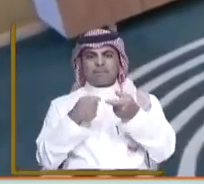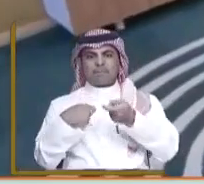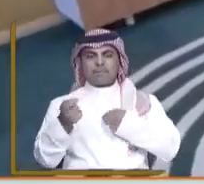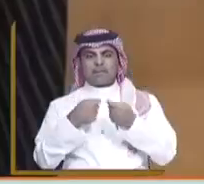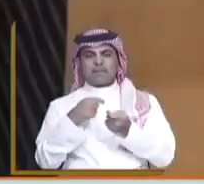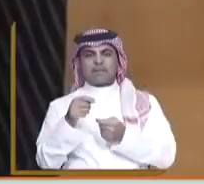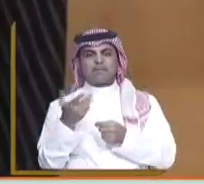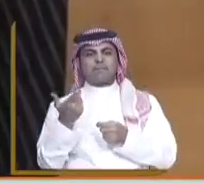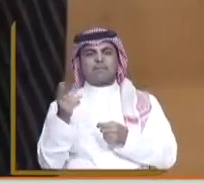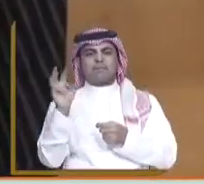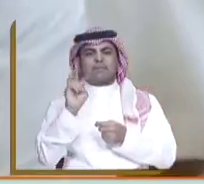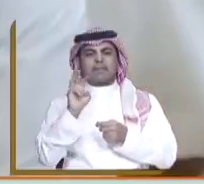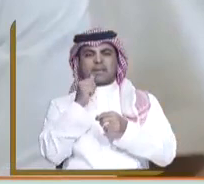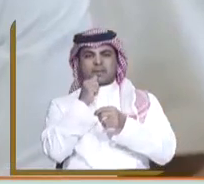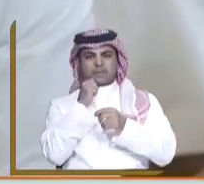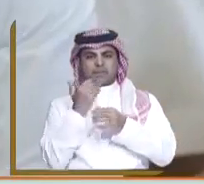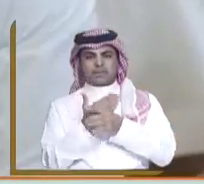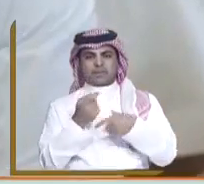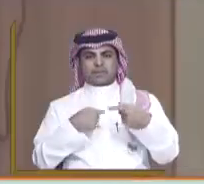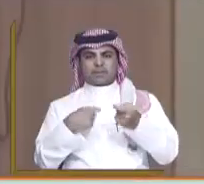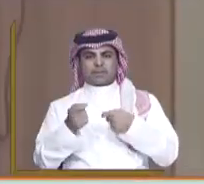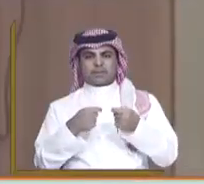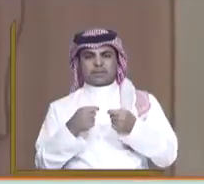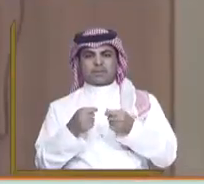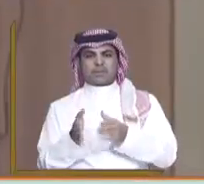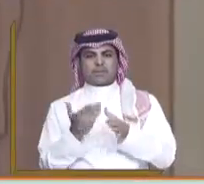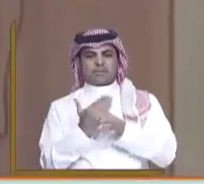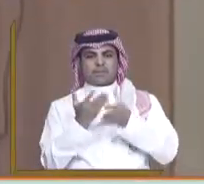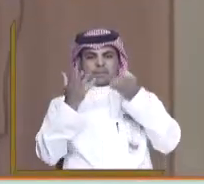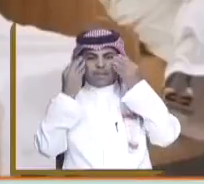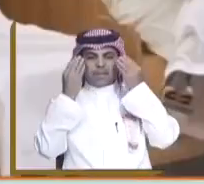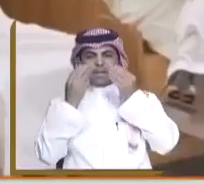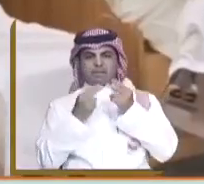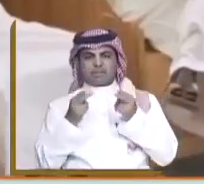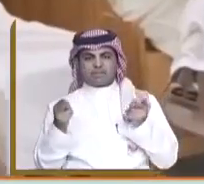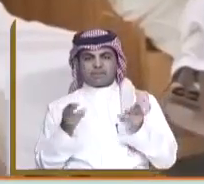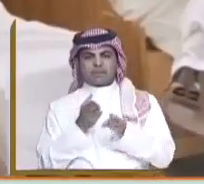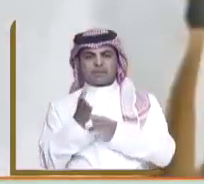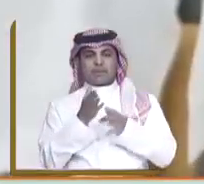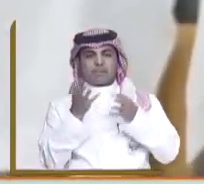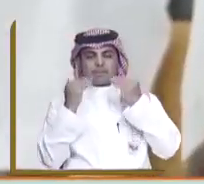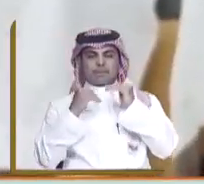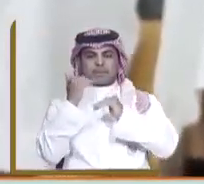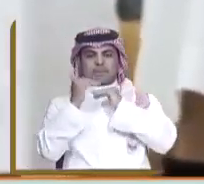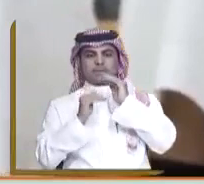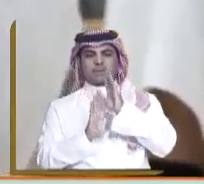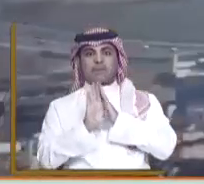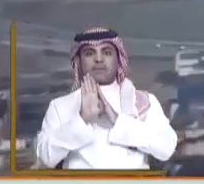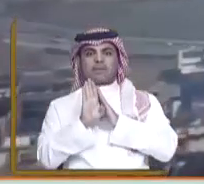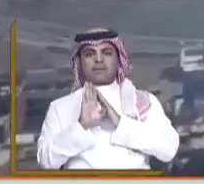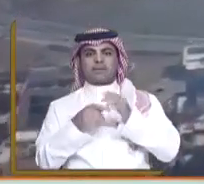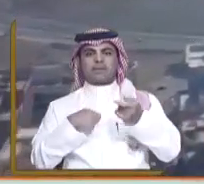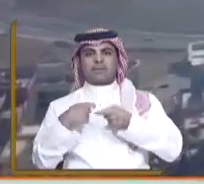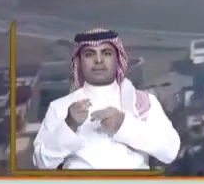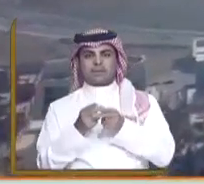ممثلي ومسؤول الجهات الحكوميه والخاصه وذلك للتعرف على ابرز وحده التوجهات العالميه لتطوير اعمالهم